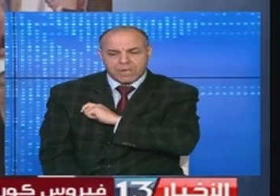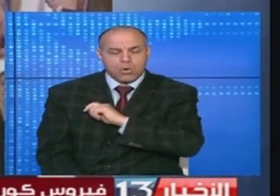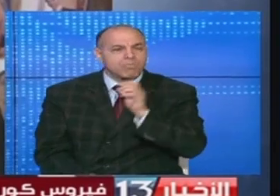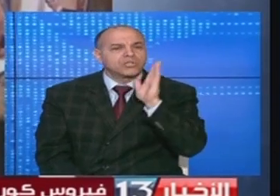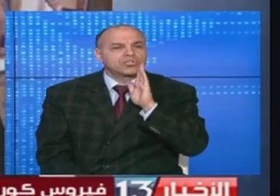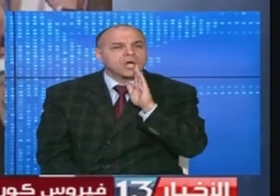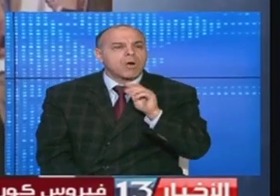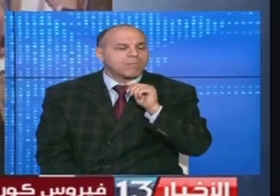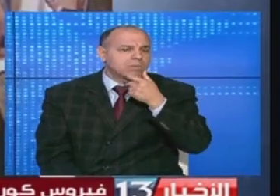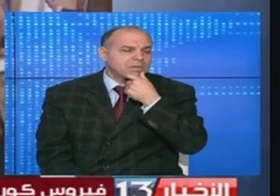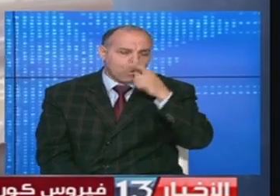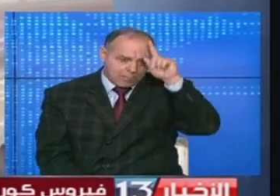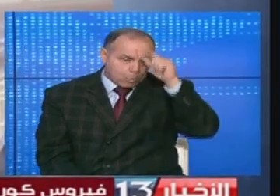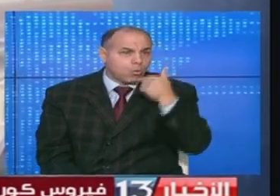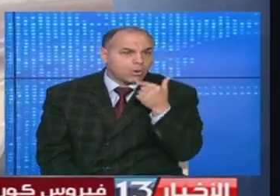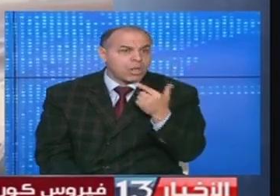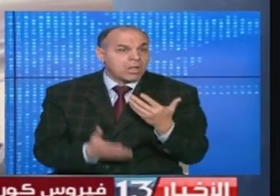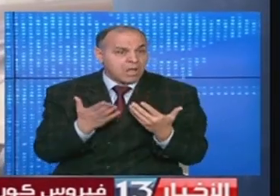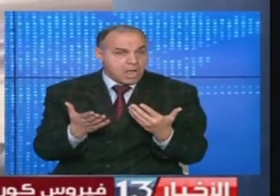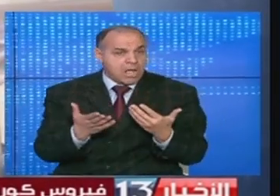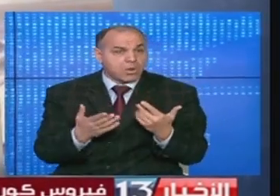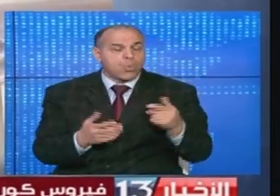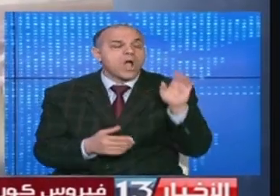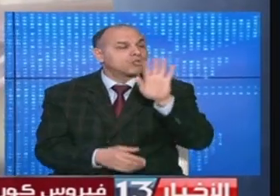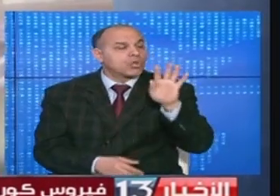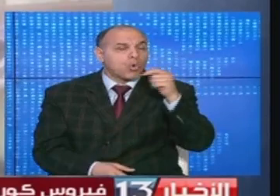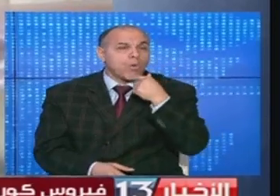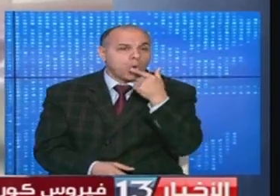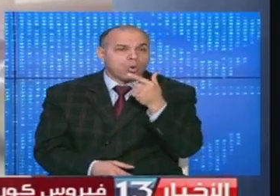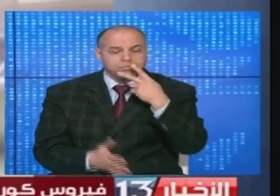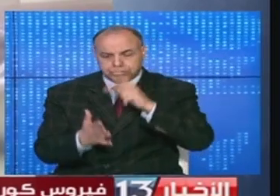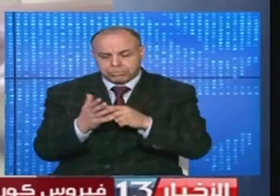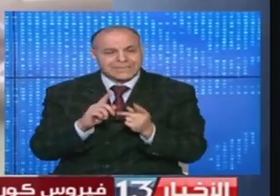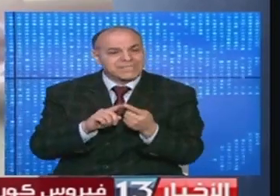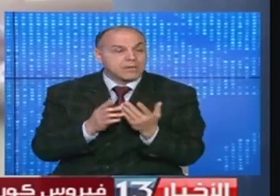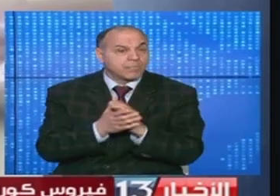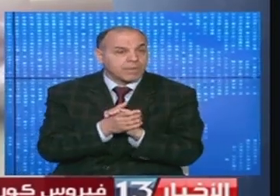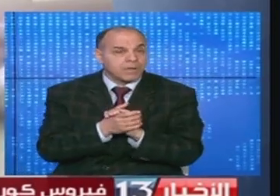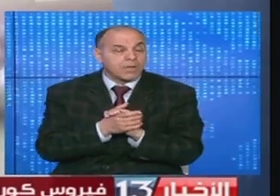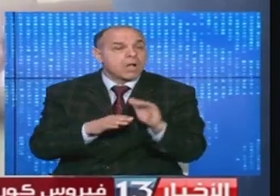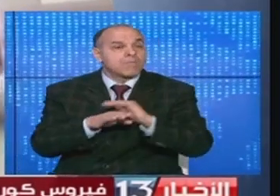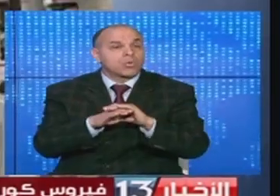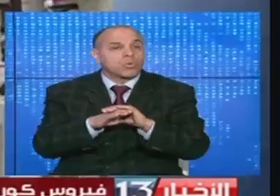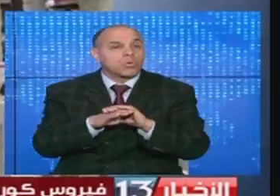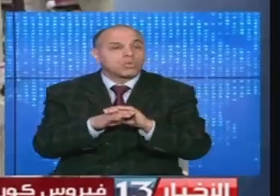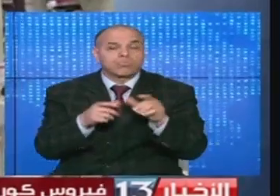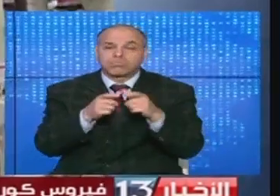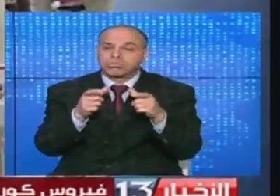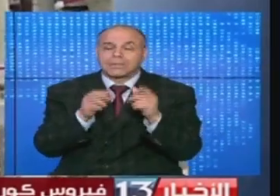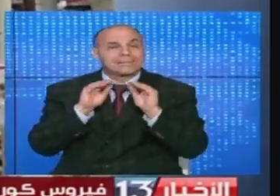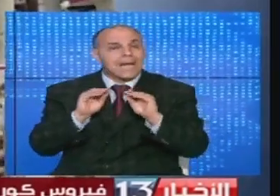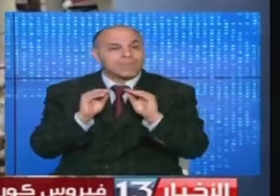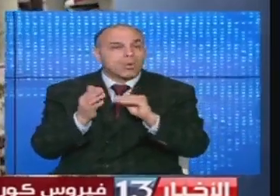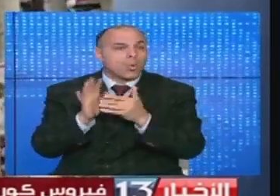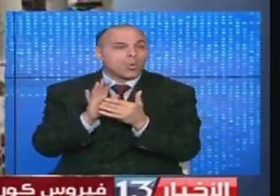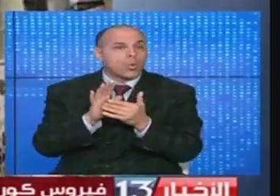وبريطانيا والمانيا فضلا عن دول شرق اوروبا اعلنت قرارات استثنائيه تتعلق بغلق المؤسسات التعليميه